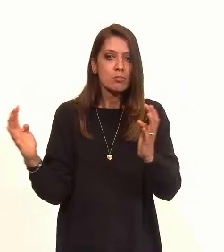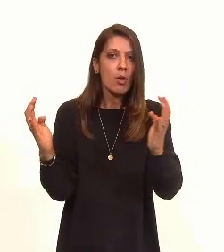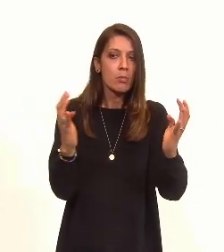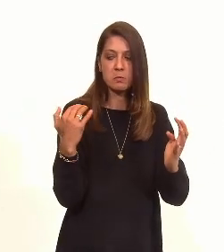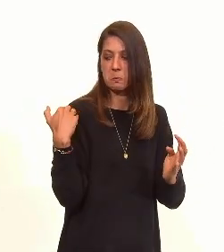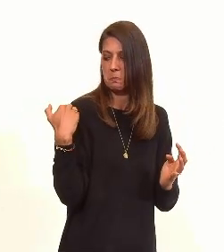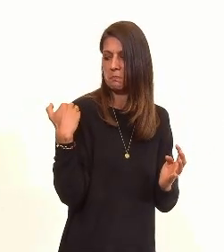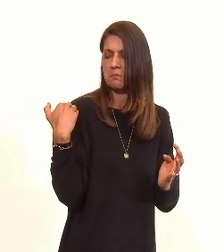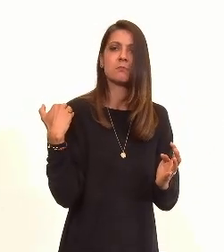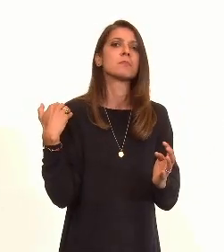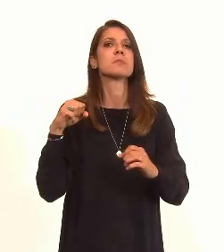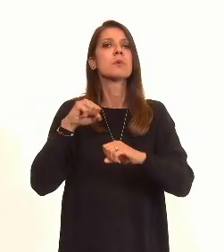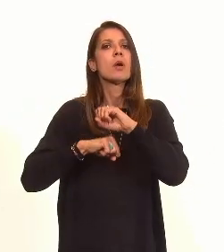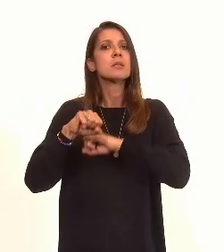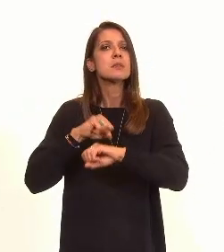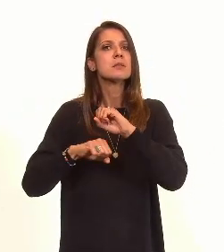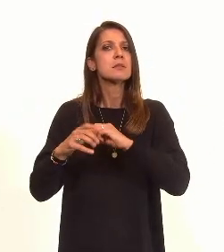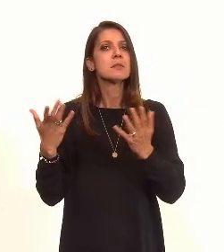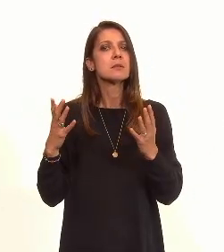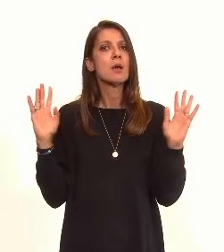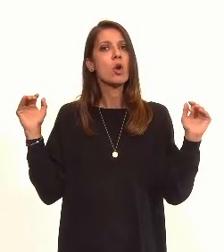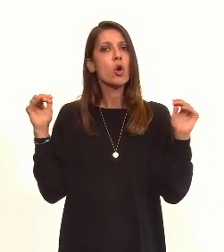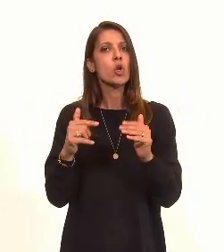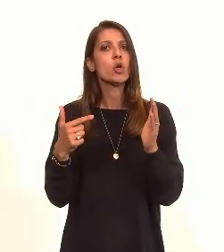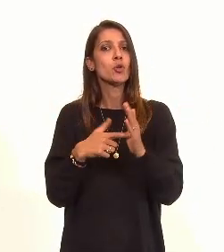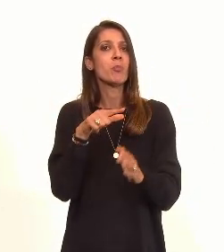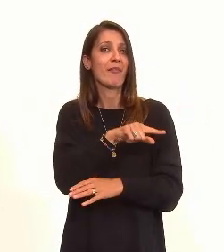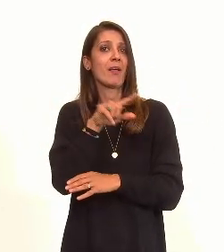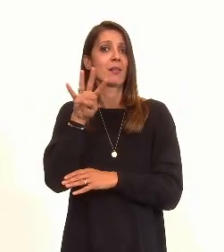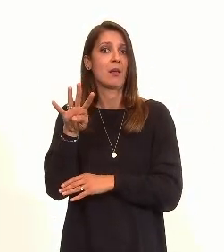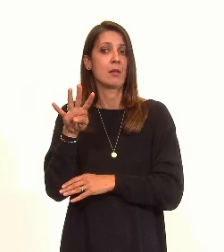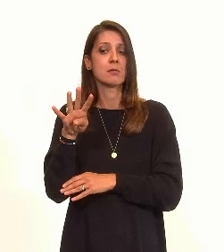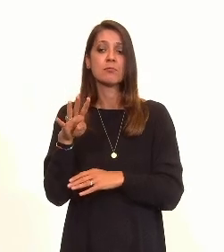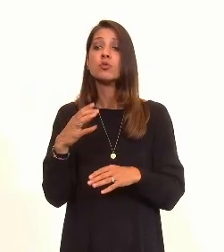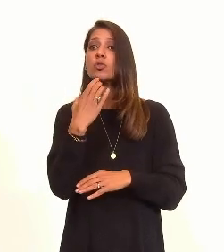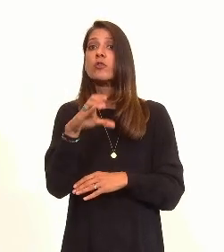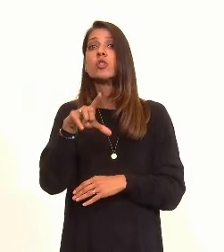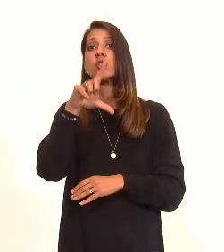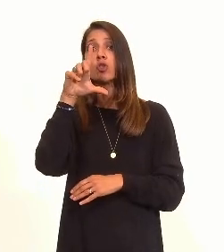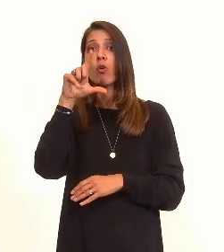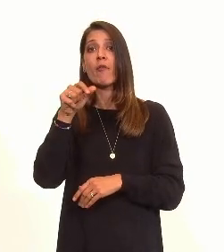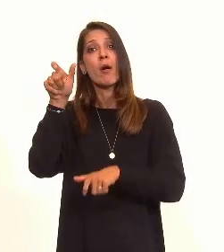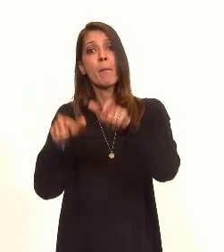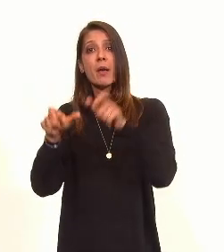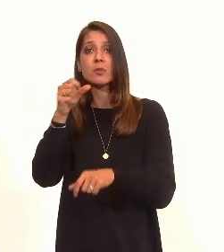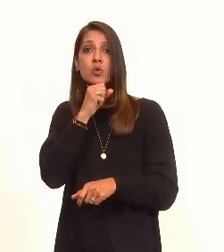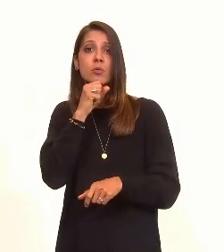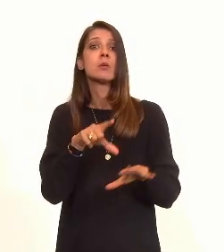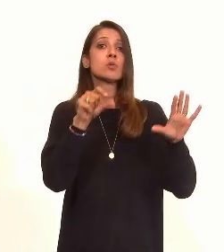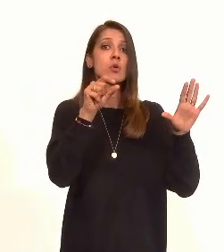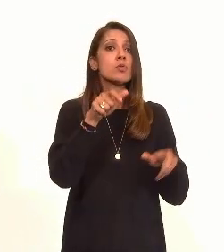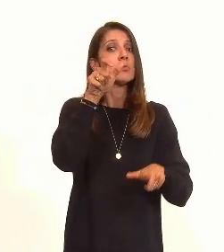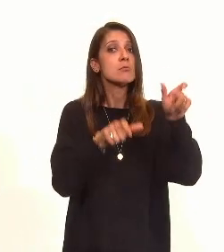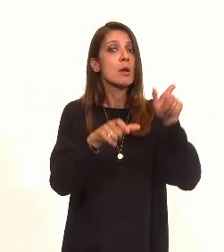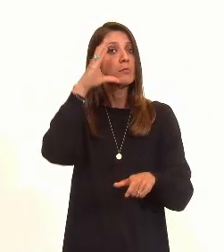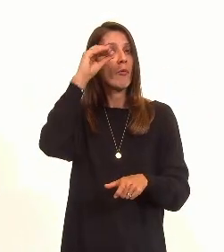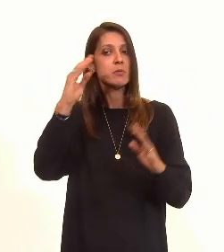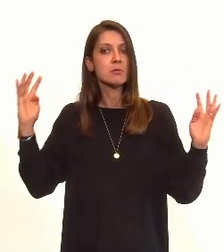tout fraîchement, de notre colloque 2024, où c'était 120 personnes âgées, 70 professionnels.